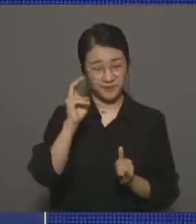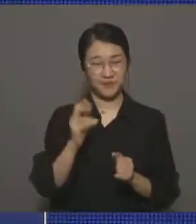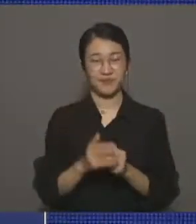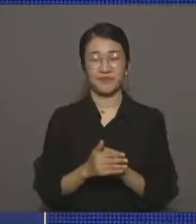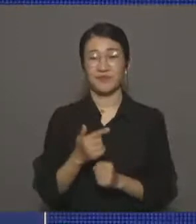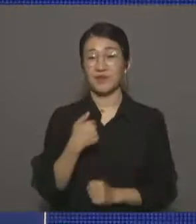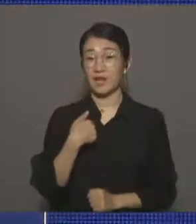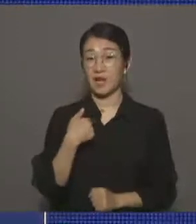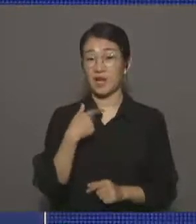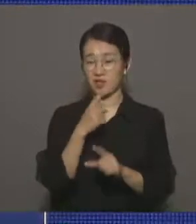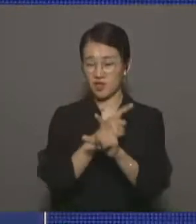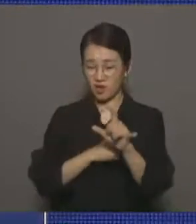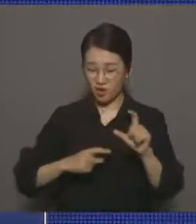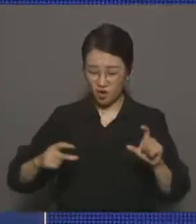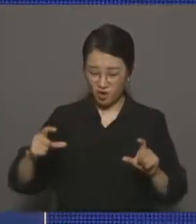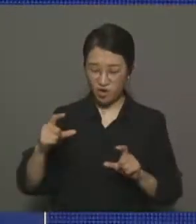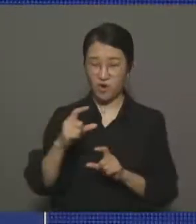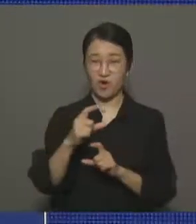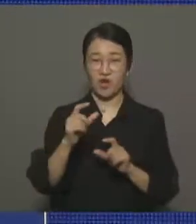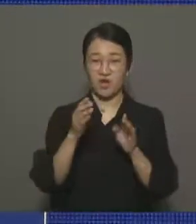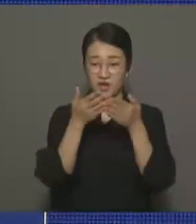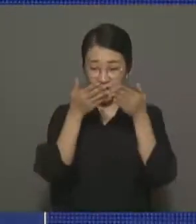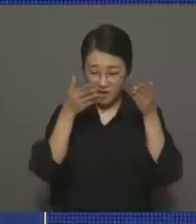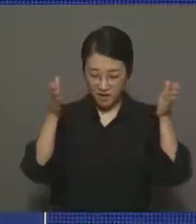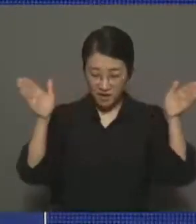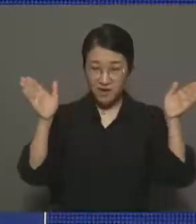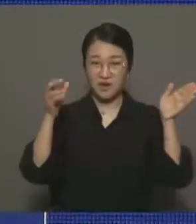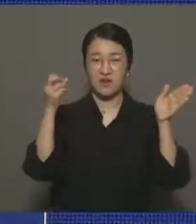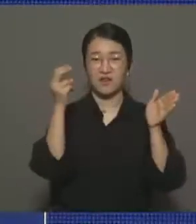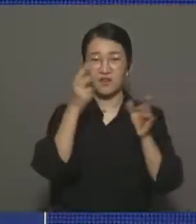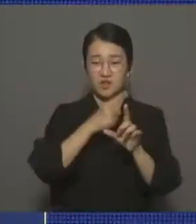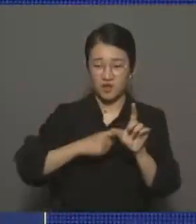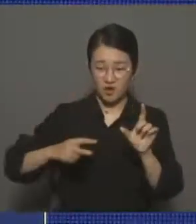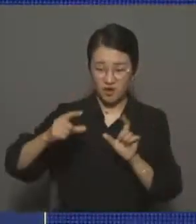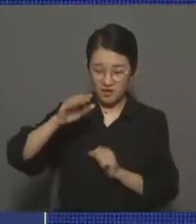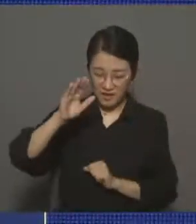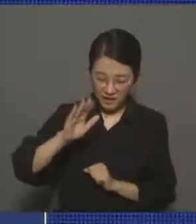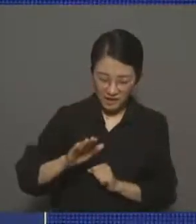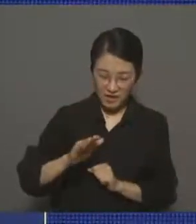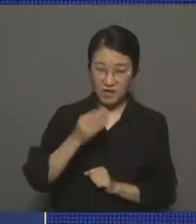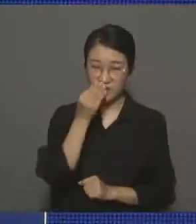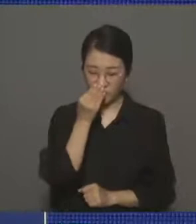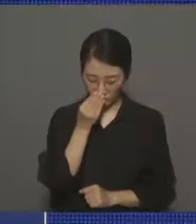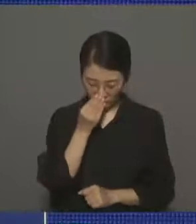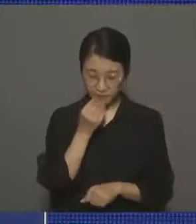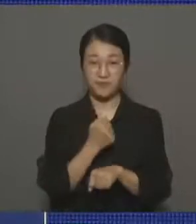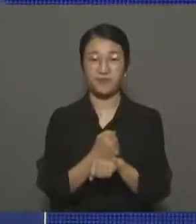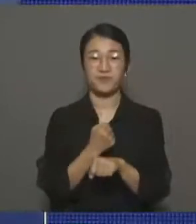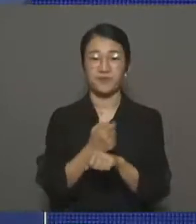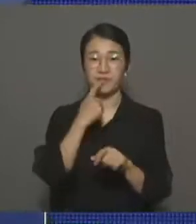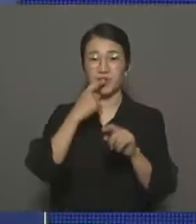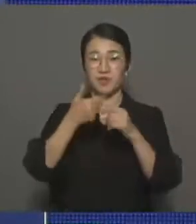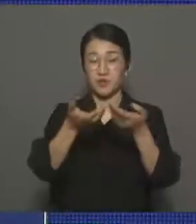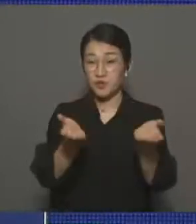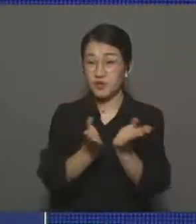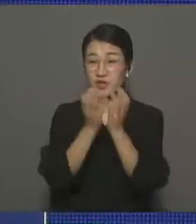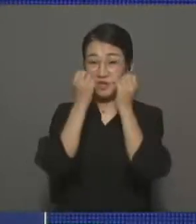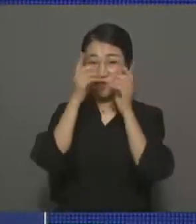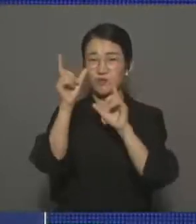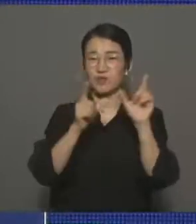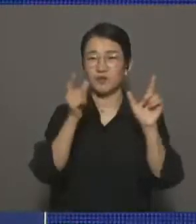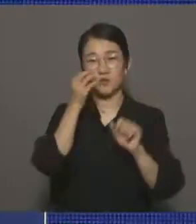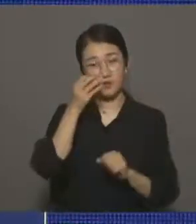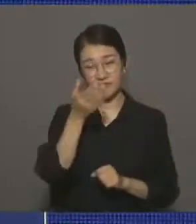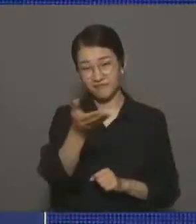넓게 그분들과 함께 그리고 더 낮게 당원 동지들과 함께하면서 민주당의 새로운 모습을 만들어